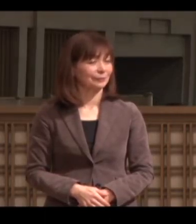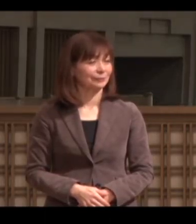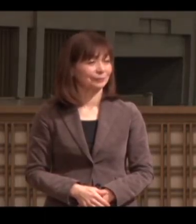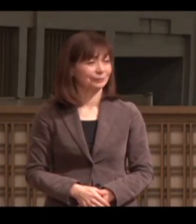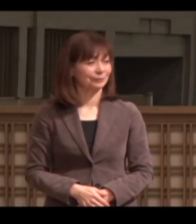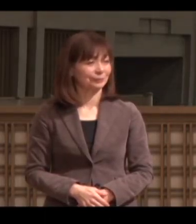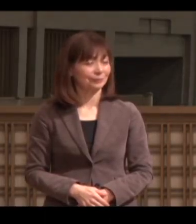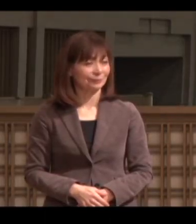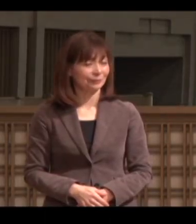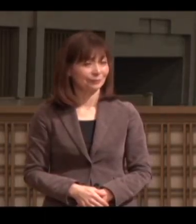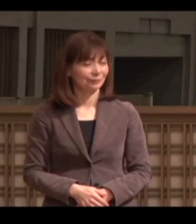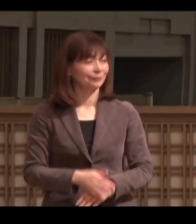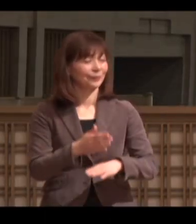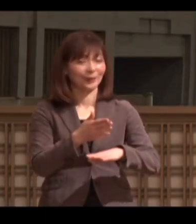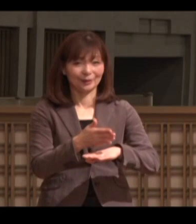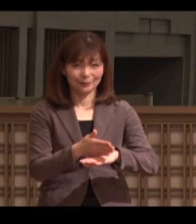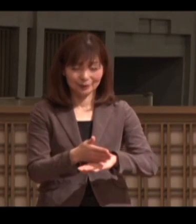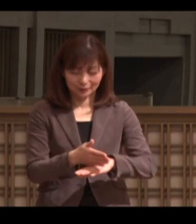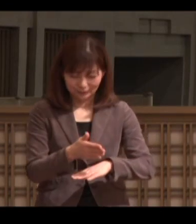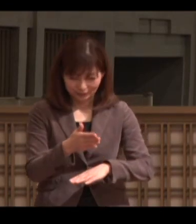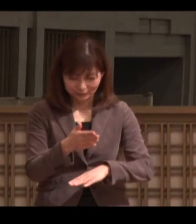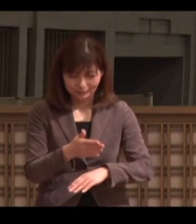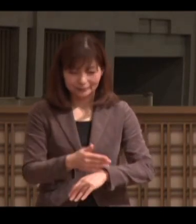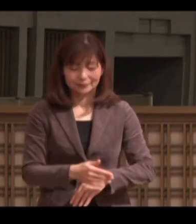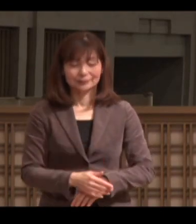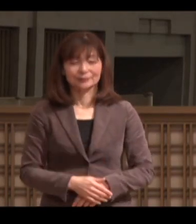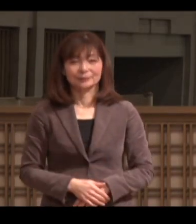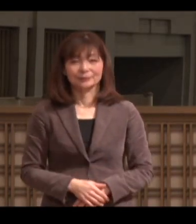かありがとうございまし